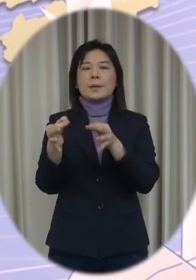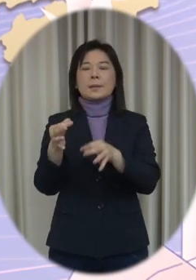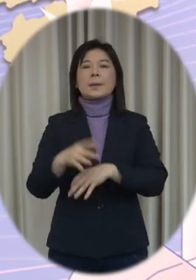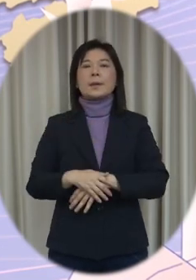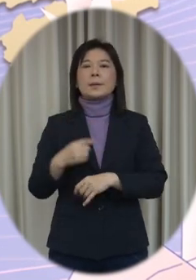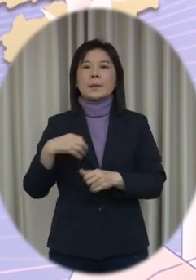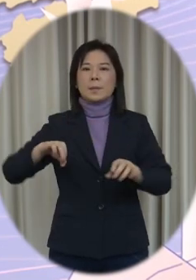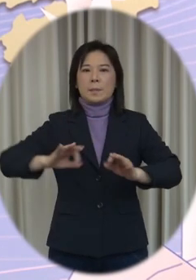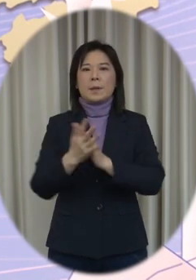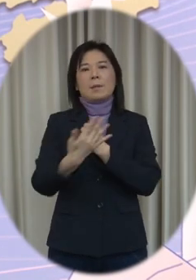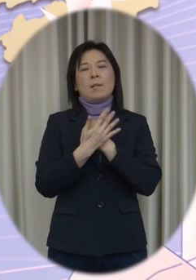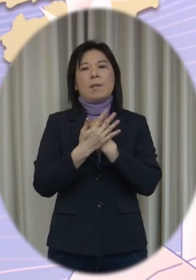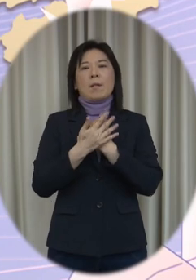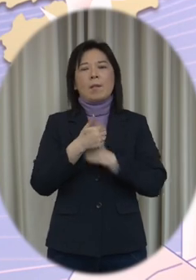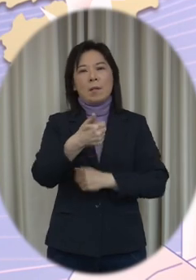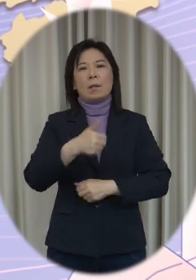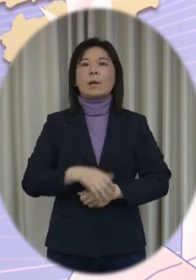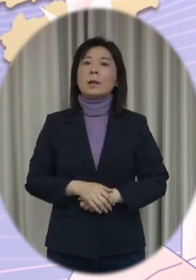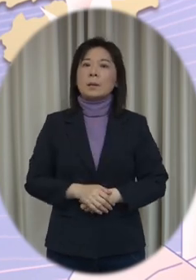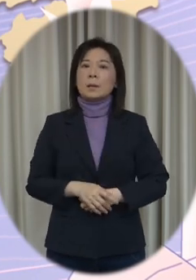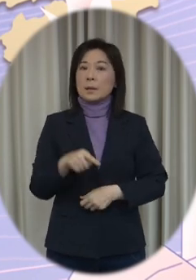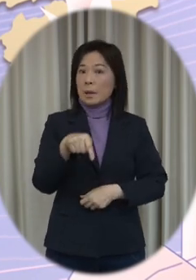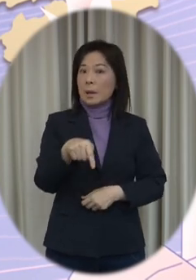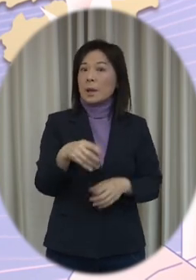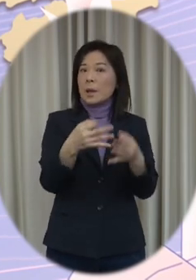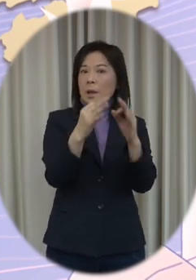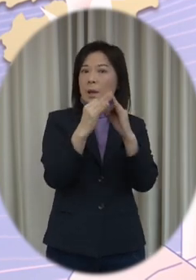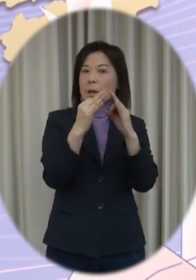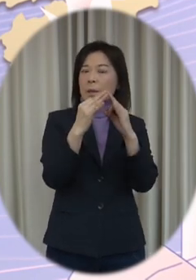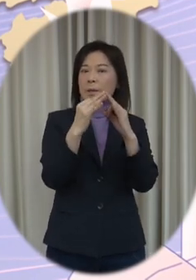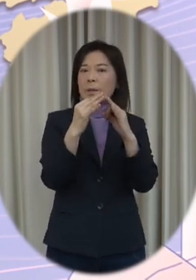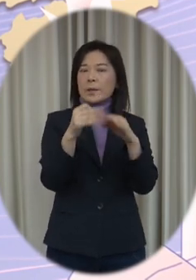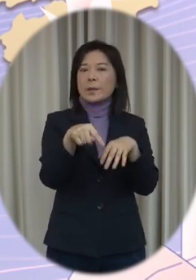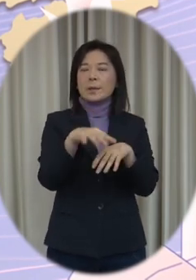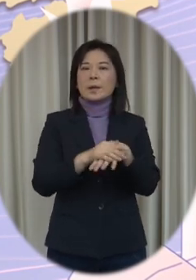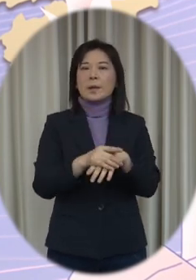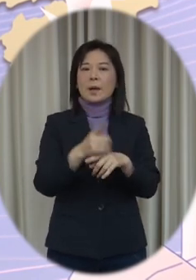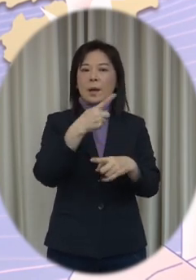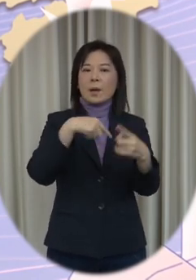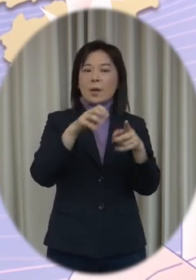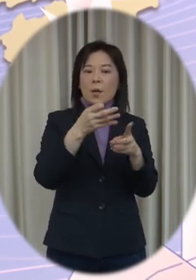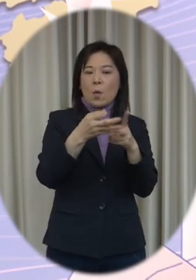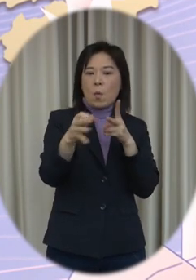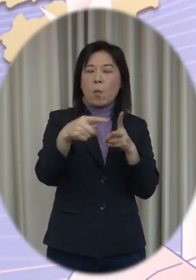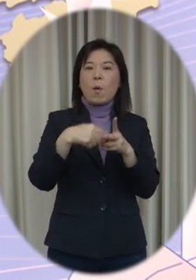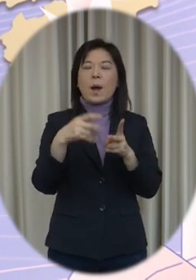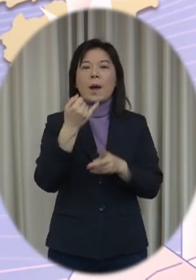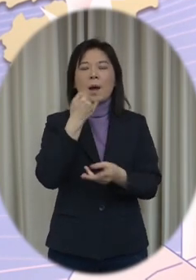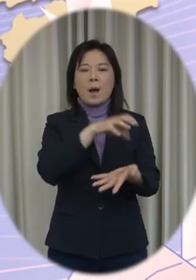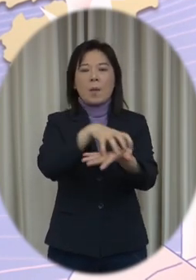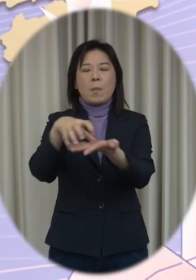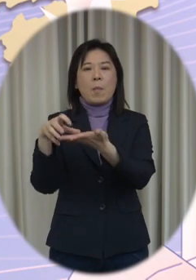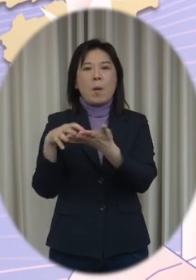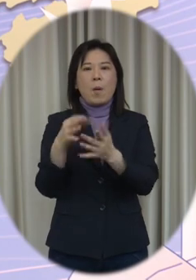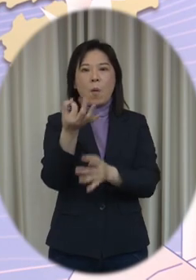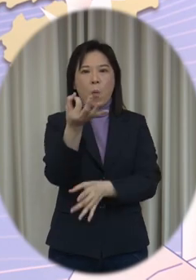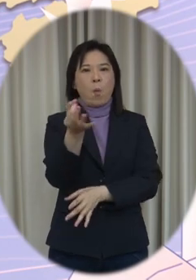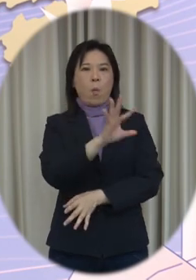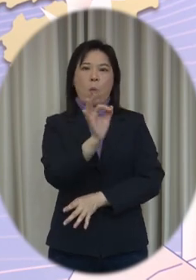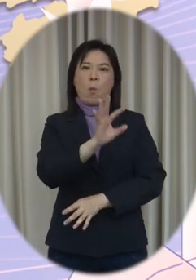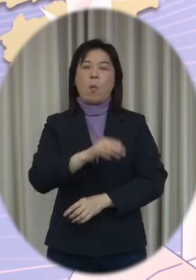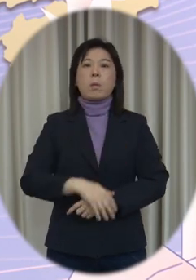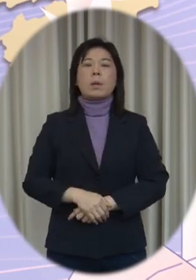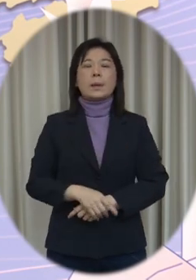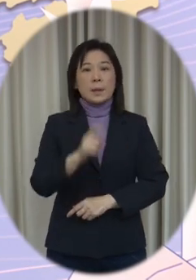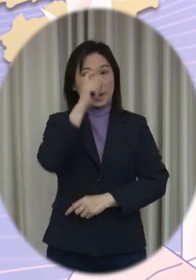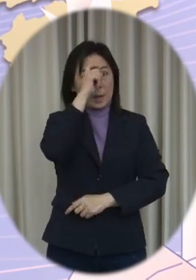们协助。那特别在银行这边，你如果用转账方式还可以免收手续费，就